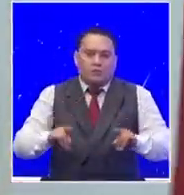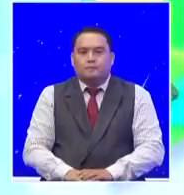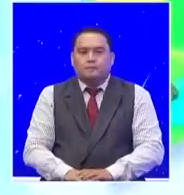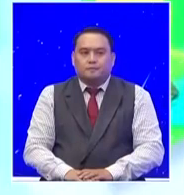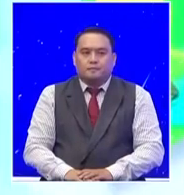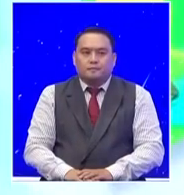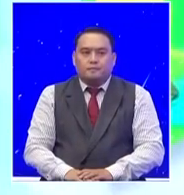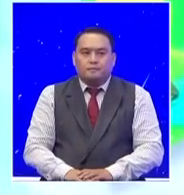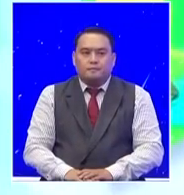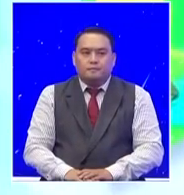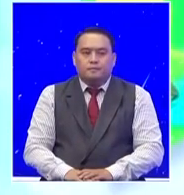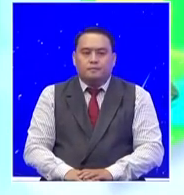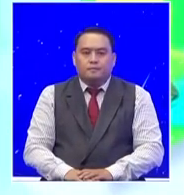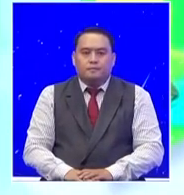садов.